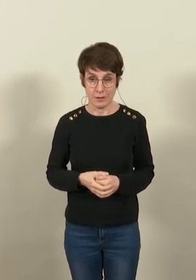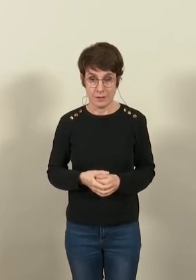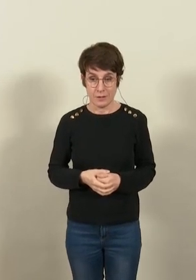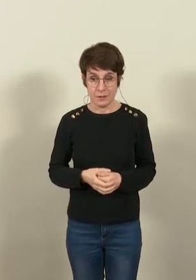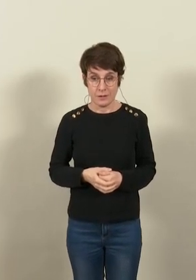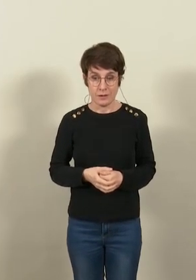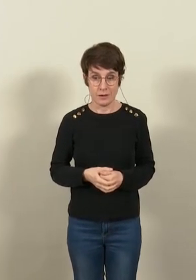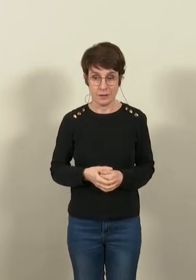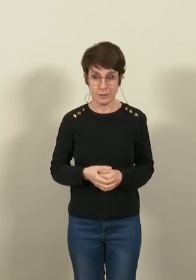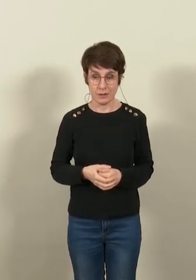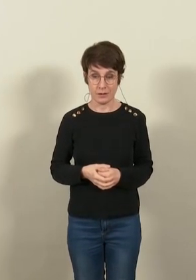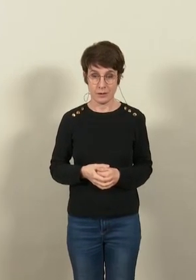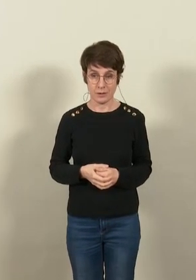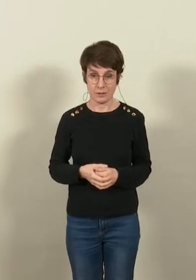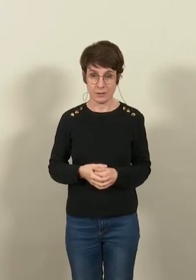oui merci